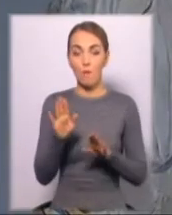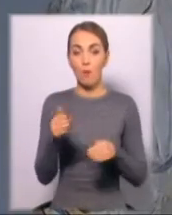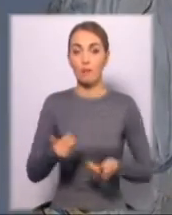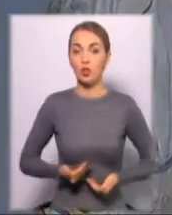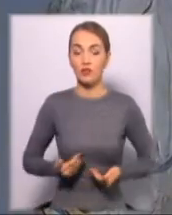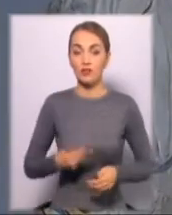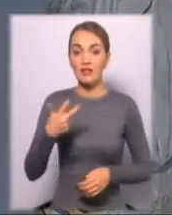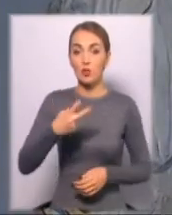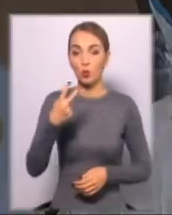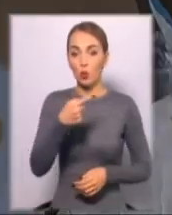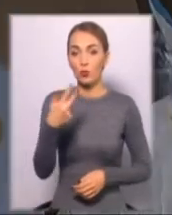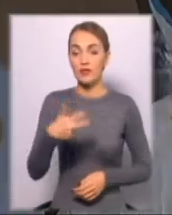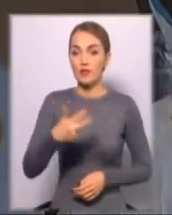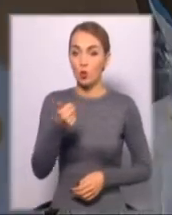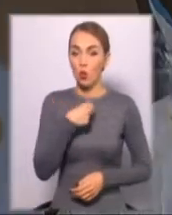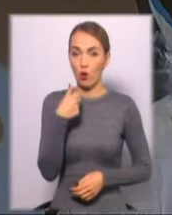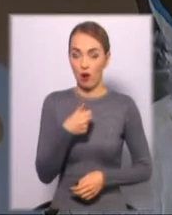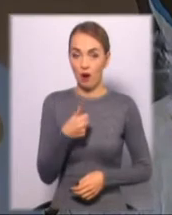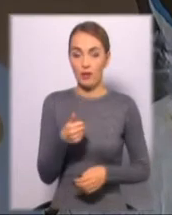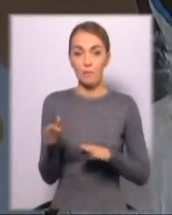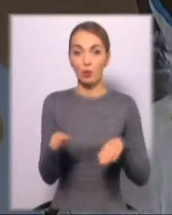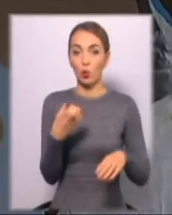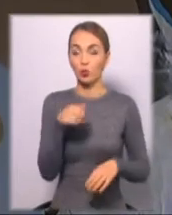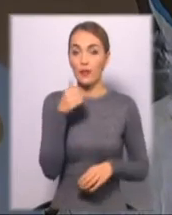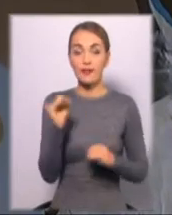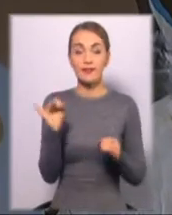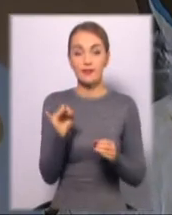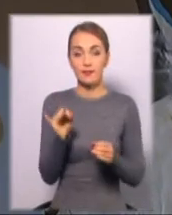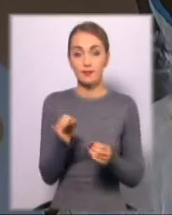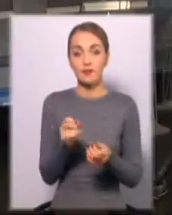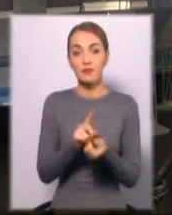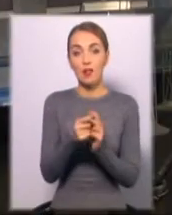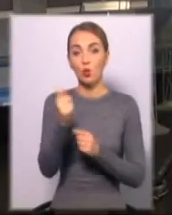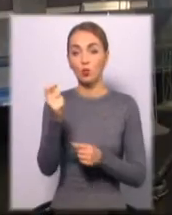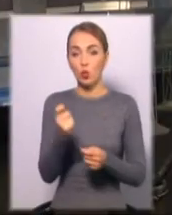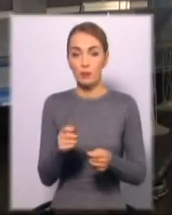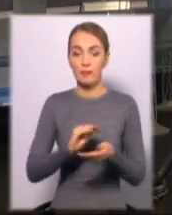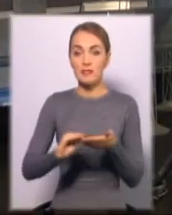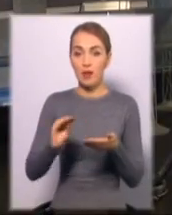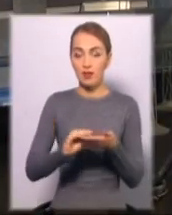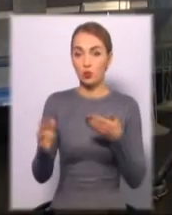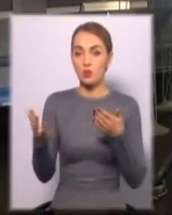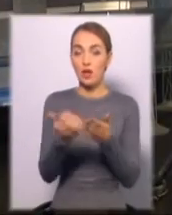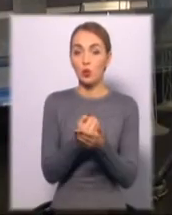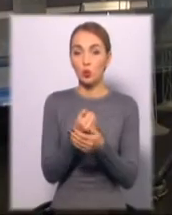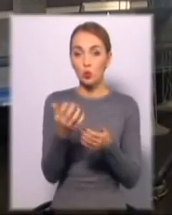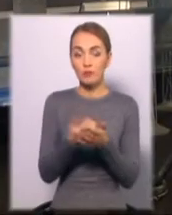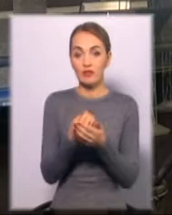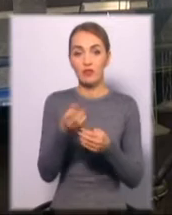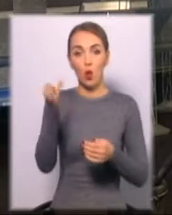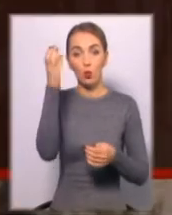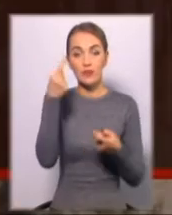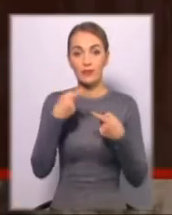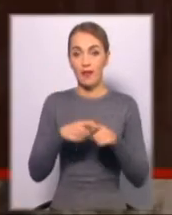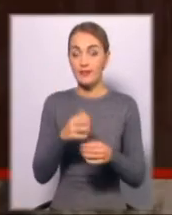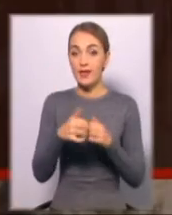у 32-33 роках минулого століття, і стали художниками, письменниками, досягли успіхів у науці та техніці.